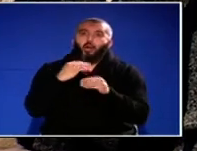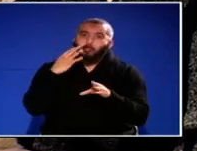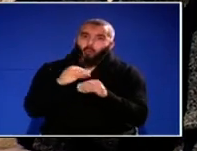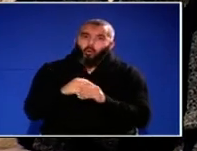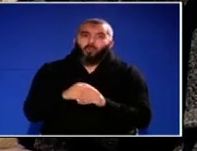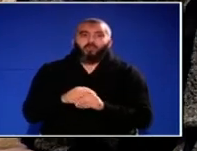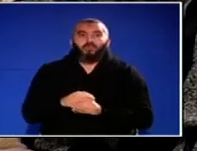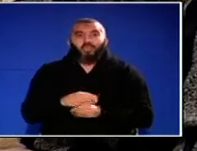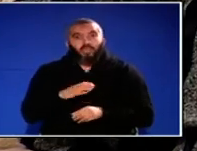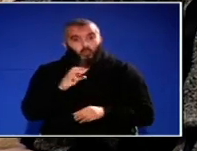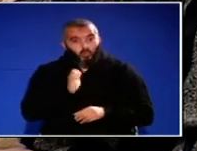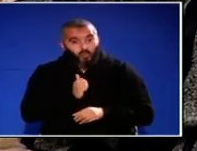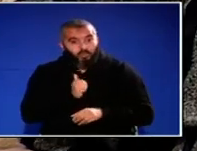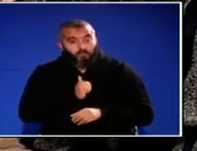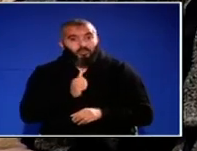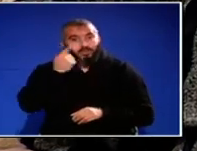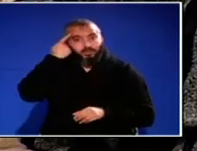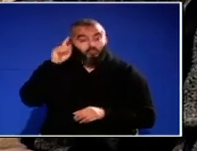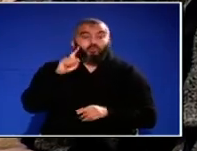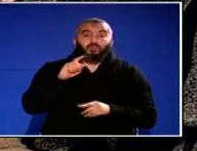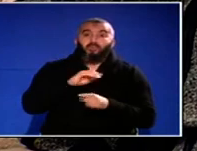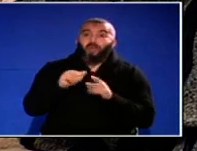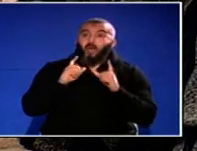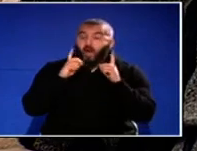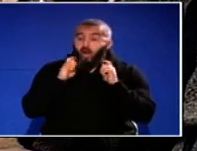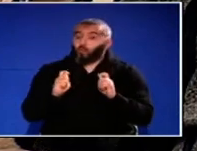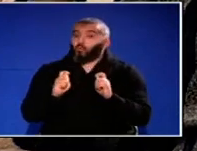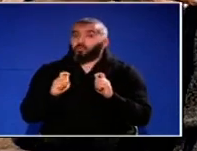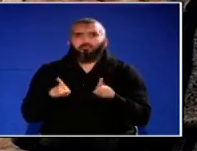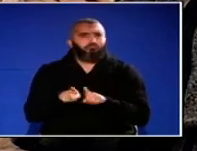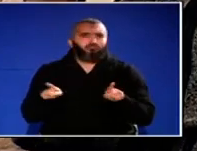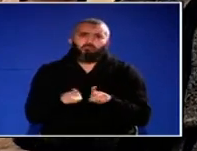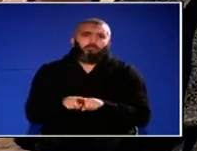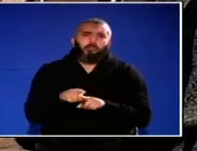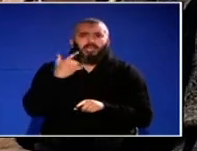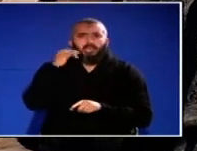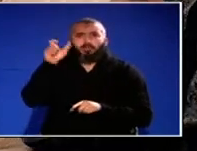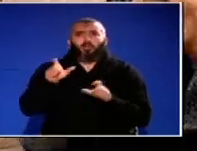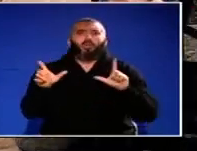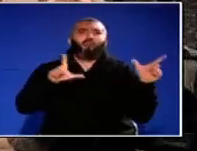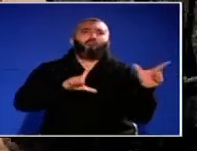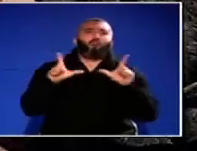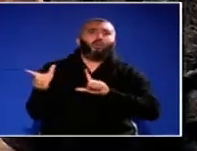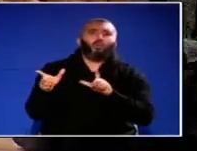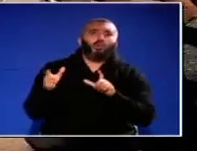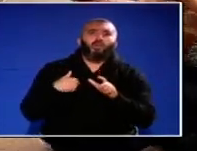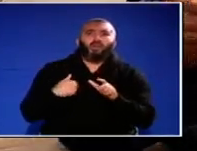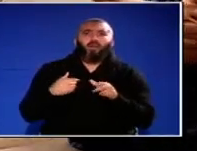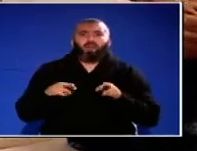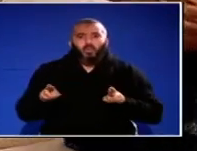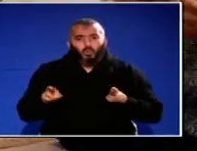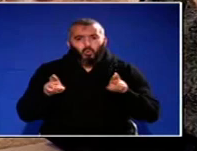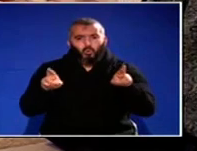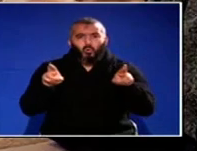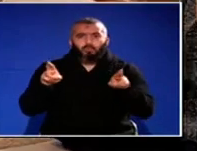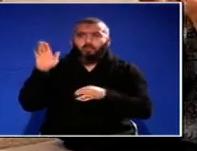نعطي لها هذه المهابة حتى ننتبه. مثل الإنسان لما يكون يسوق السيارة لو مثلا مشى في أي شارع هكذا ليس لا يوجد فيه أي إشارة من الإشارات